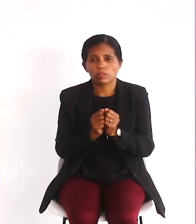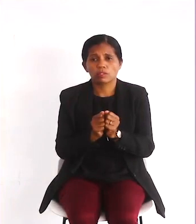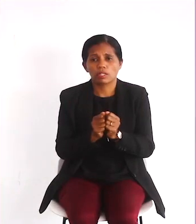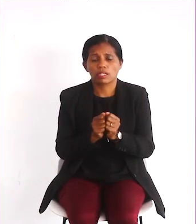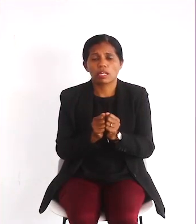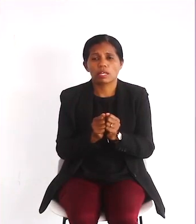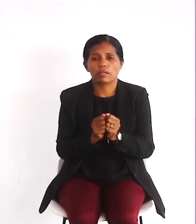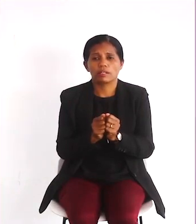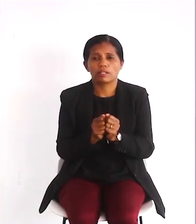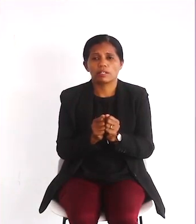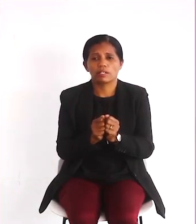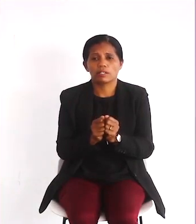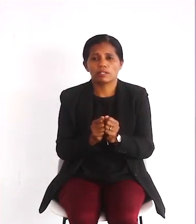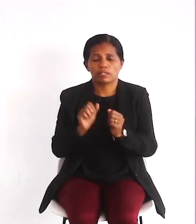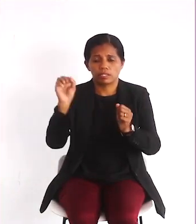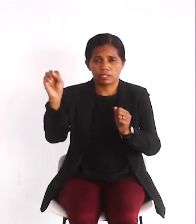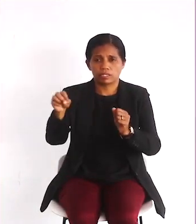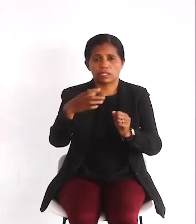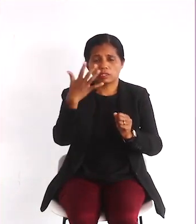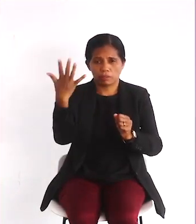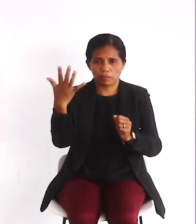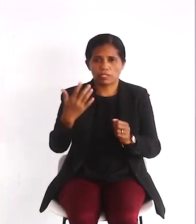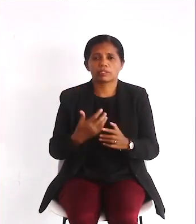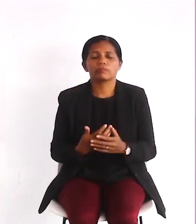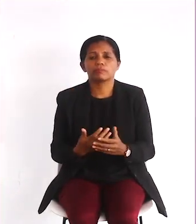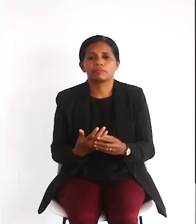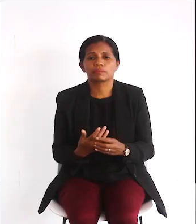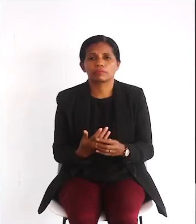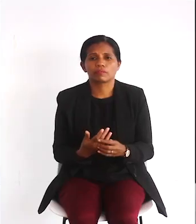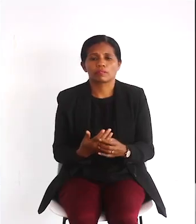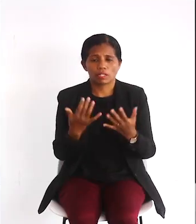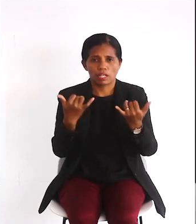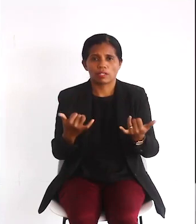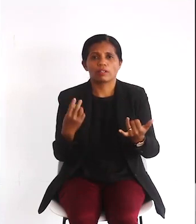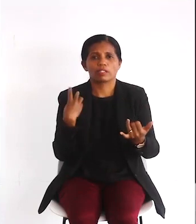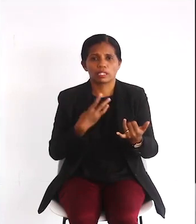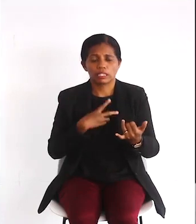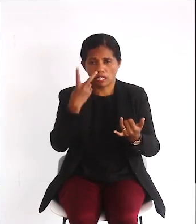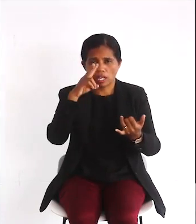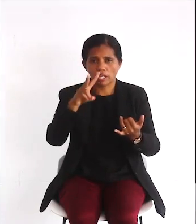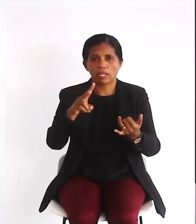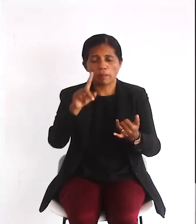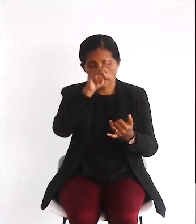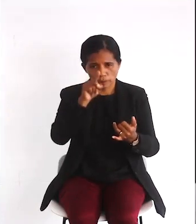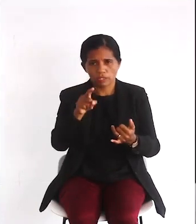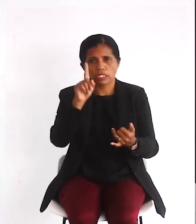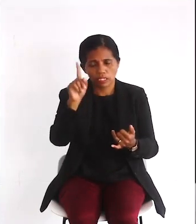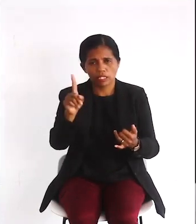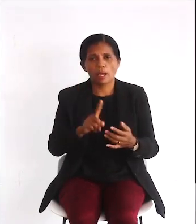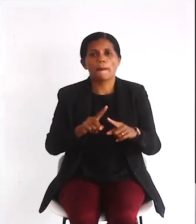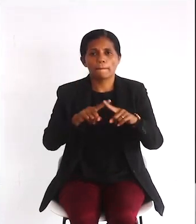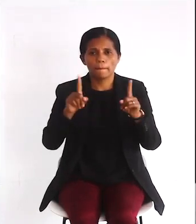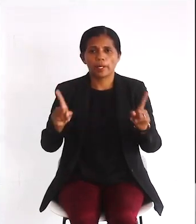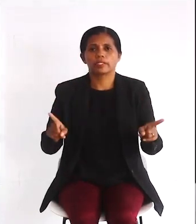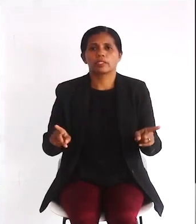iha figura C mak sentimetro sanulu resin lima. Nune agora ita hare pergunta idatan, mai B